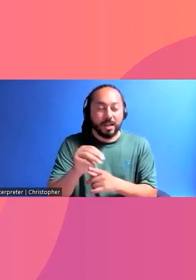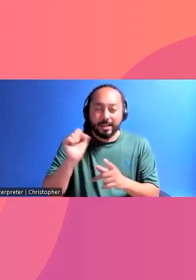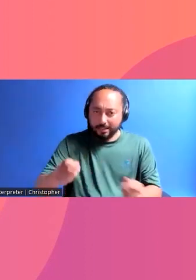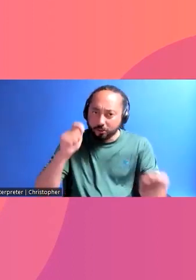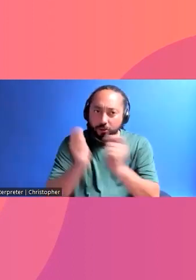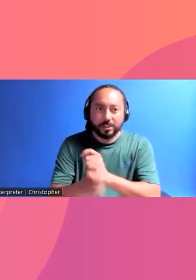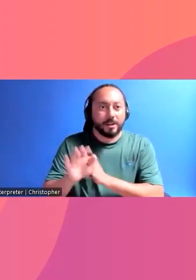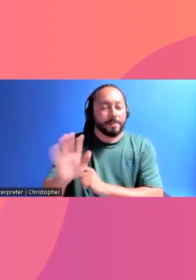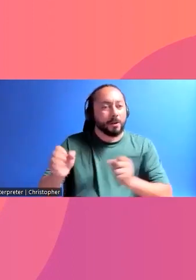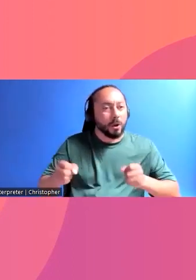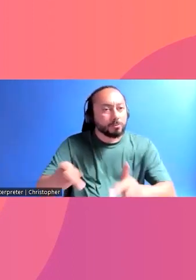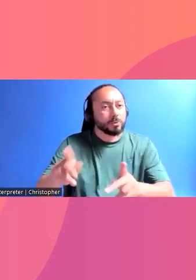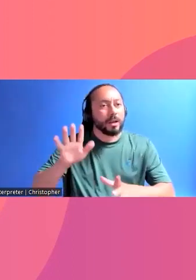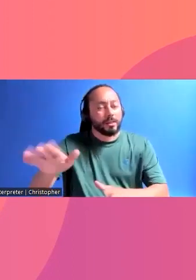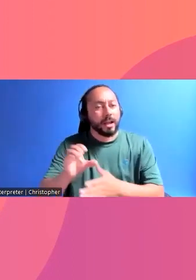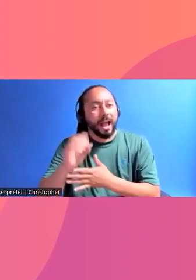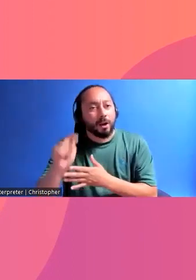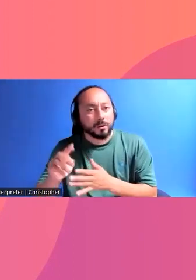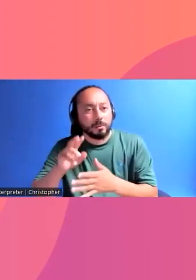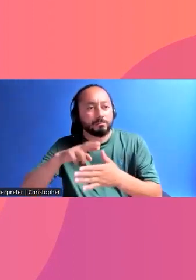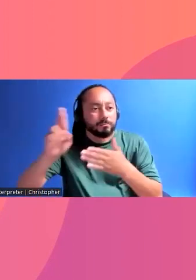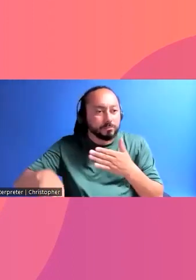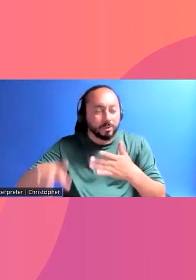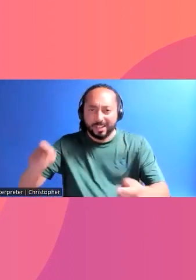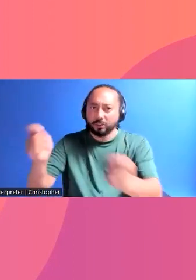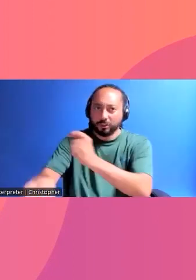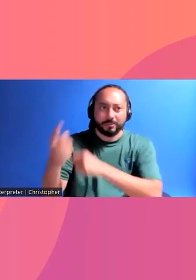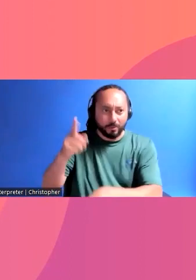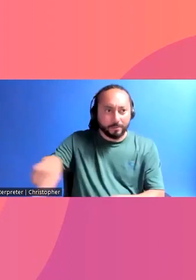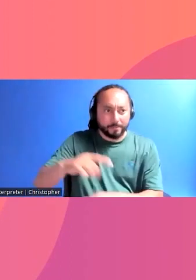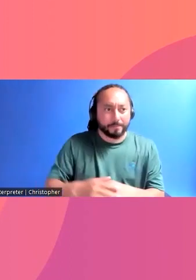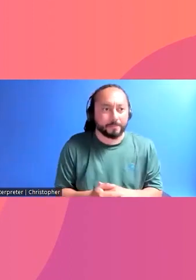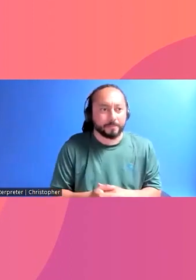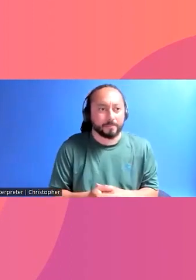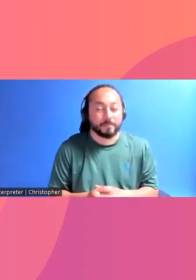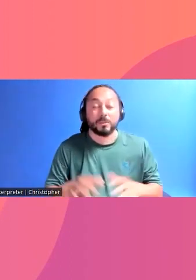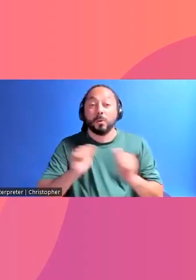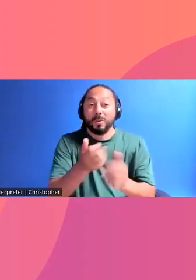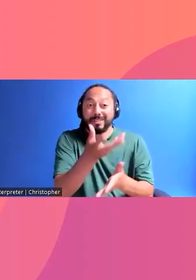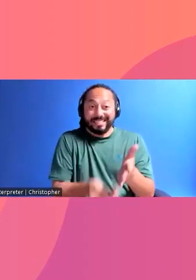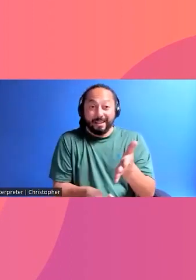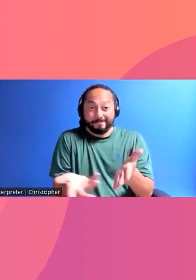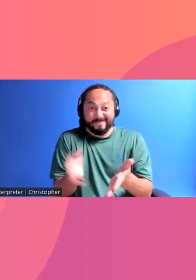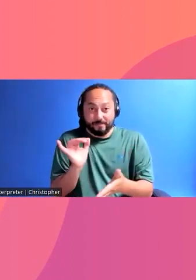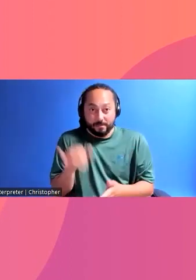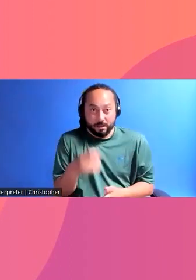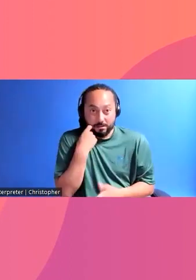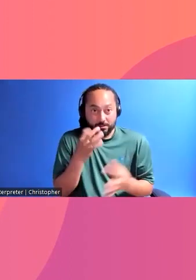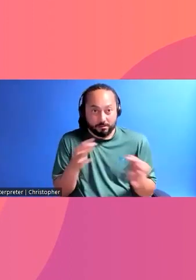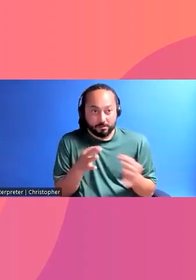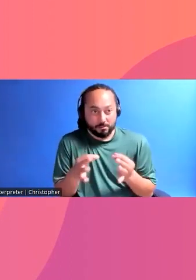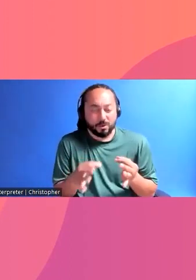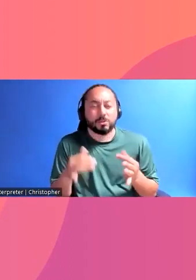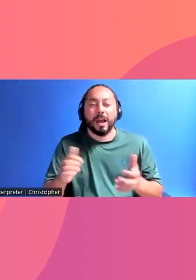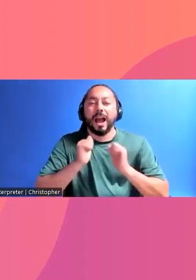du racisme envers les personnes noires et comment cela peut influencer les expériences des personnes. Alors,